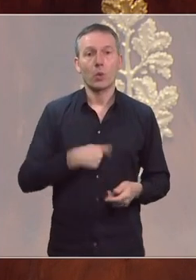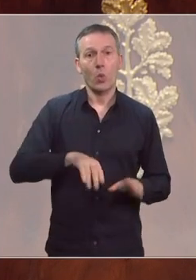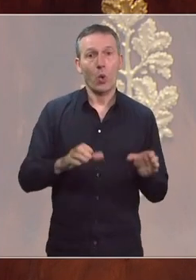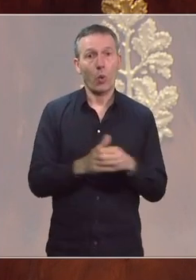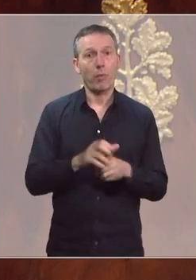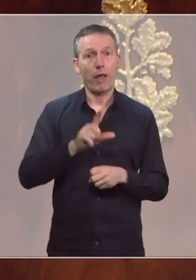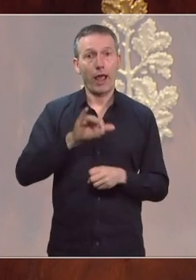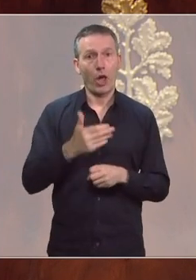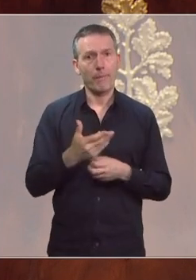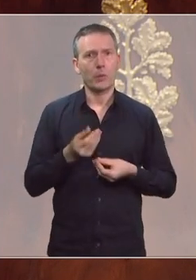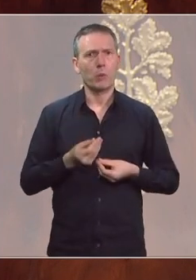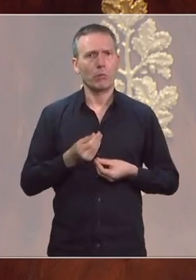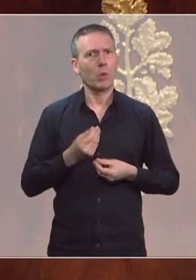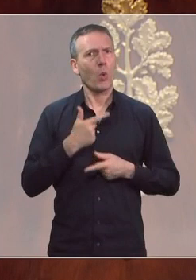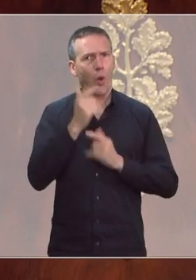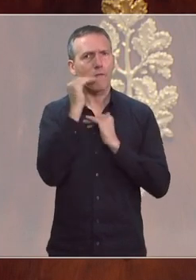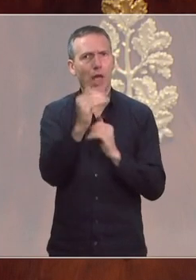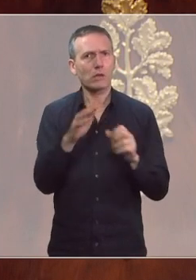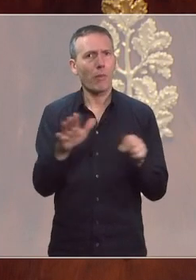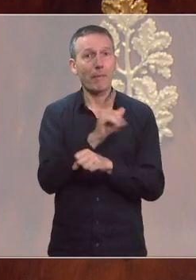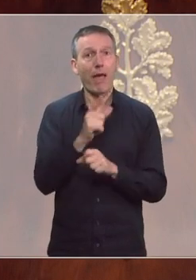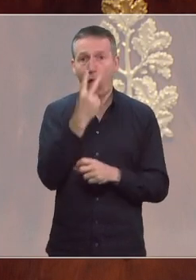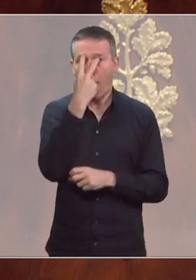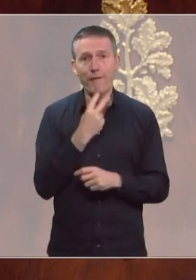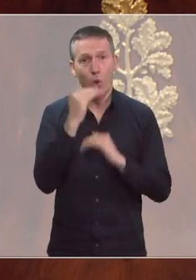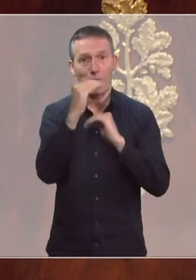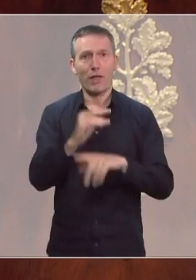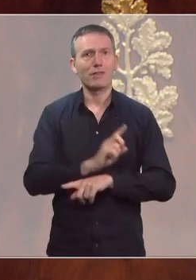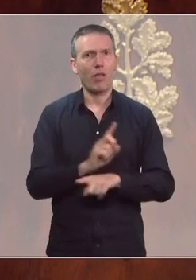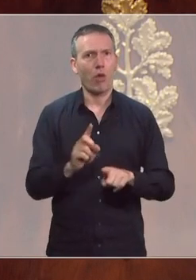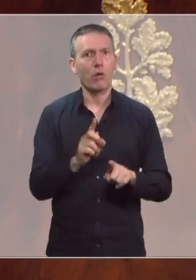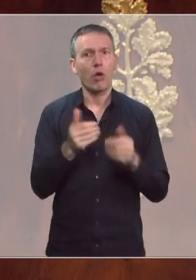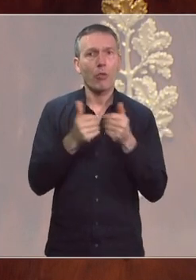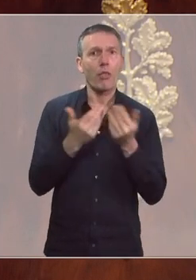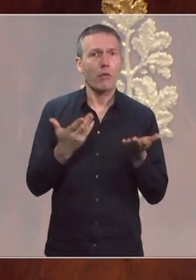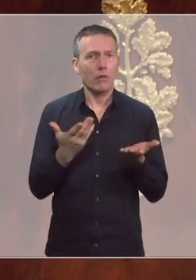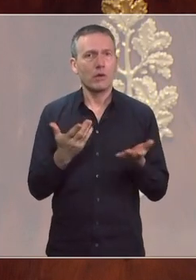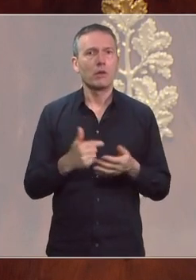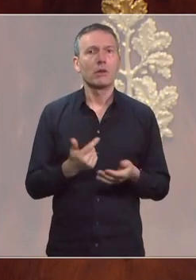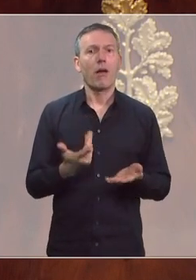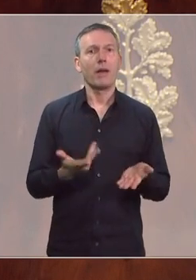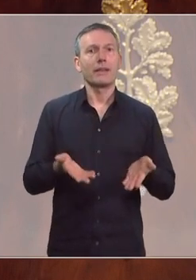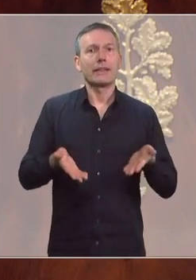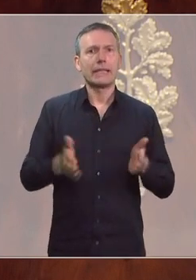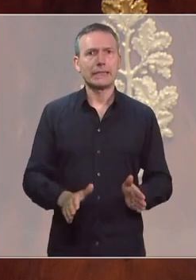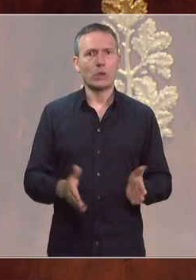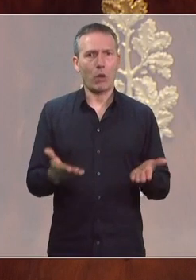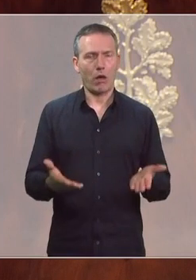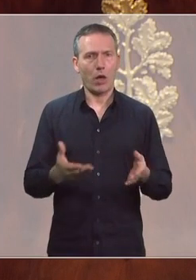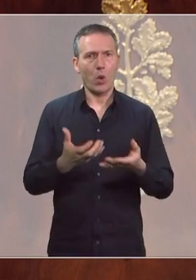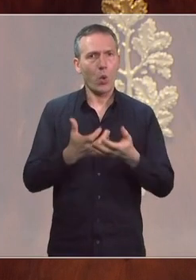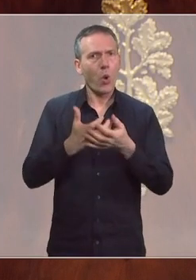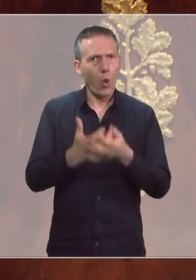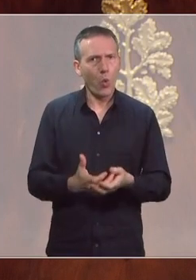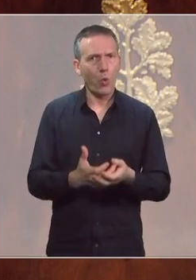vous donnera sa confiance car ce n'est pas une confiance aveugle que vous nous demandez aujourd'hui. Quand on prend une décision aussi lourde que